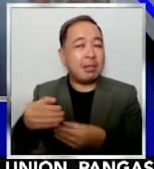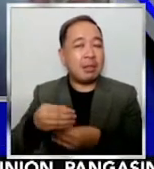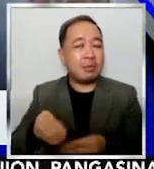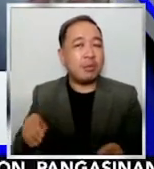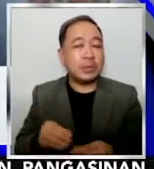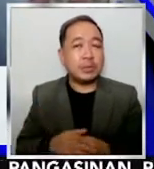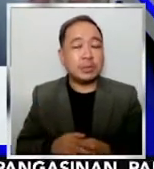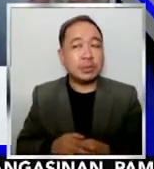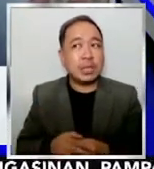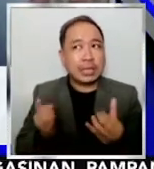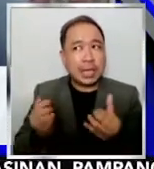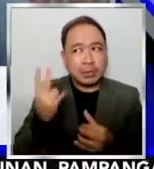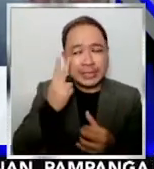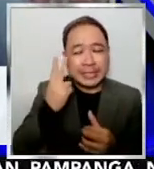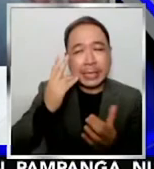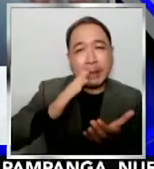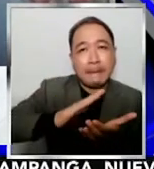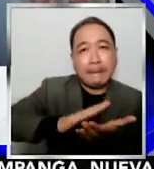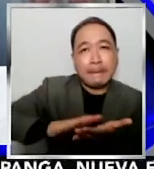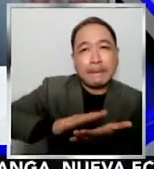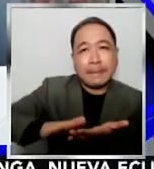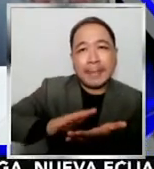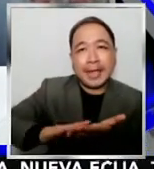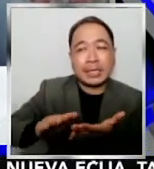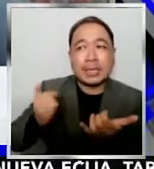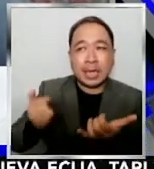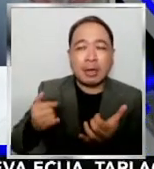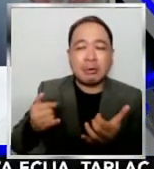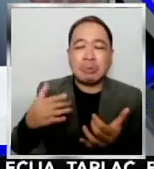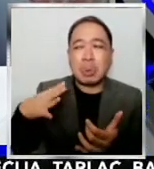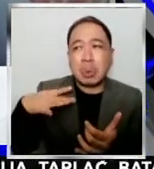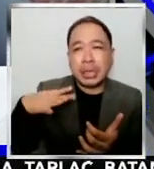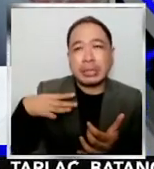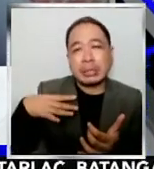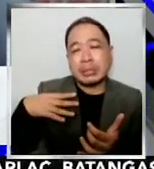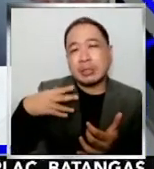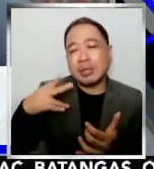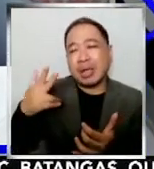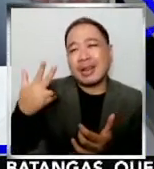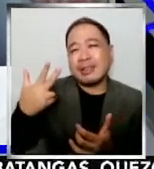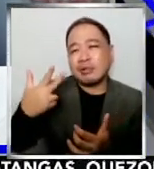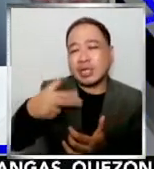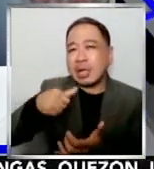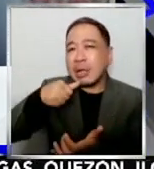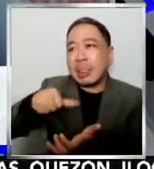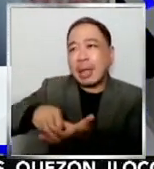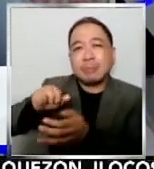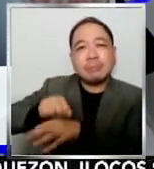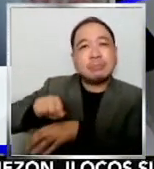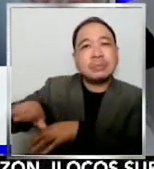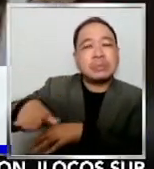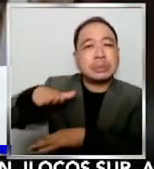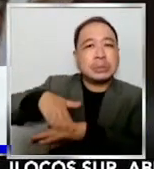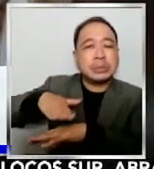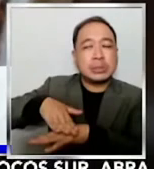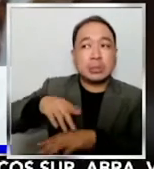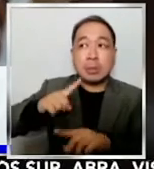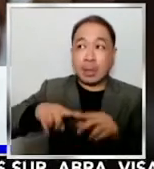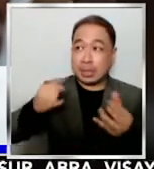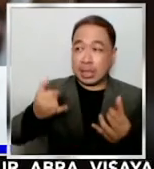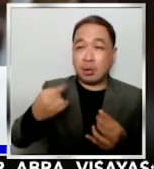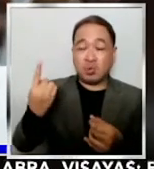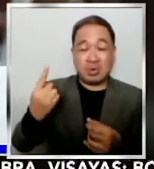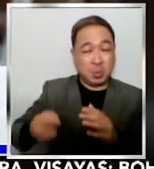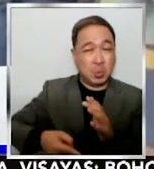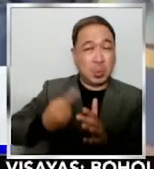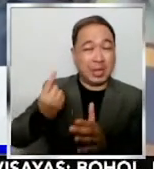palilinisin natin muna yan, bigyan natin sila ng tatlong sulat. Pero ngayon, ma'am, isang sulat pa lang ang naibigay. Aming nilinaw